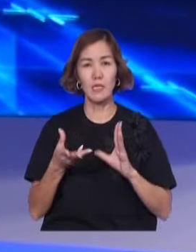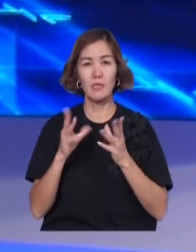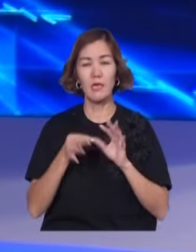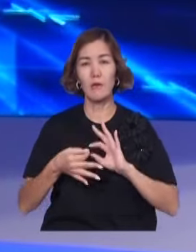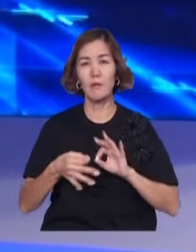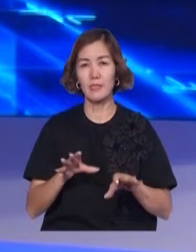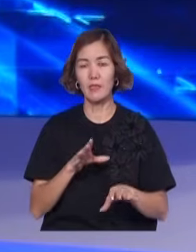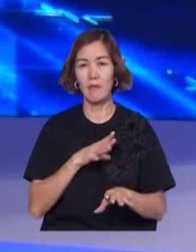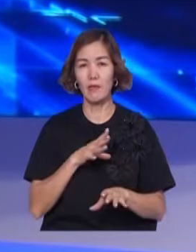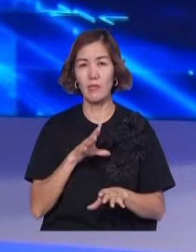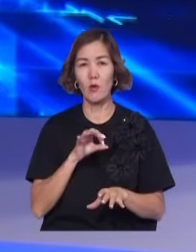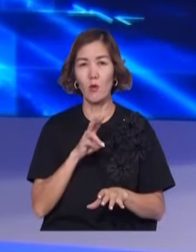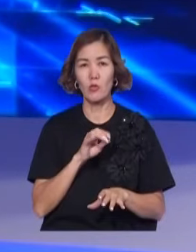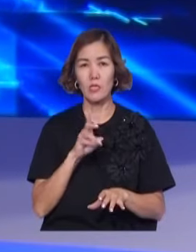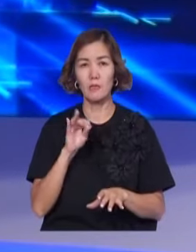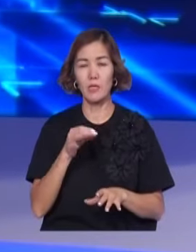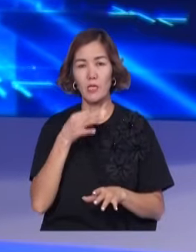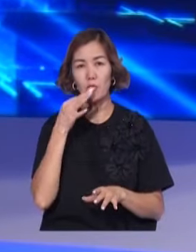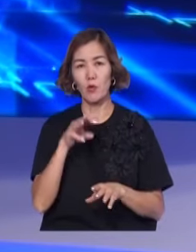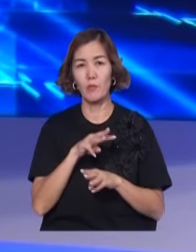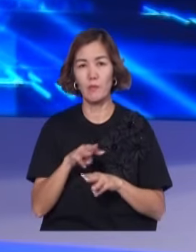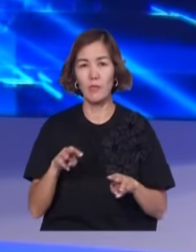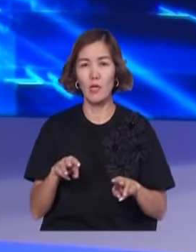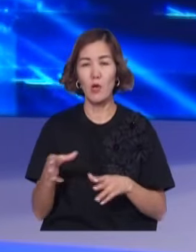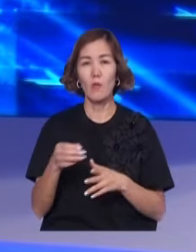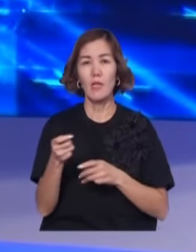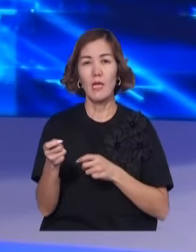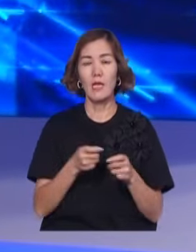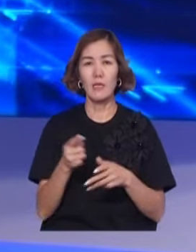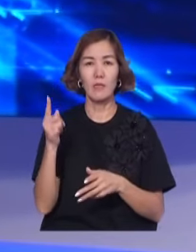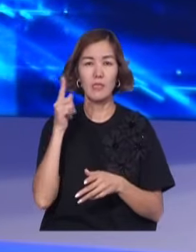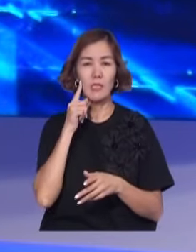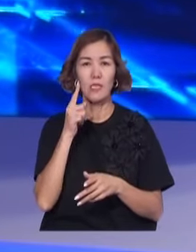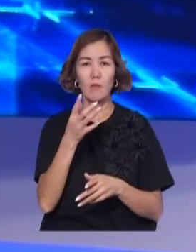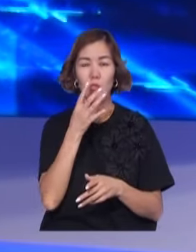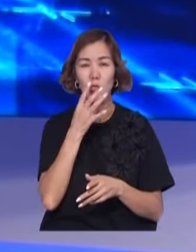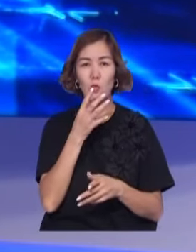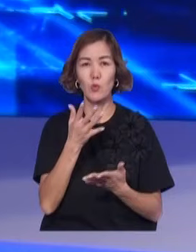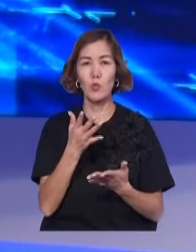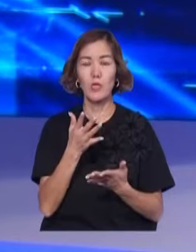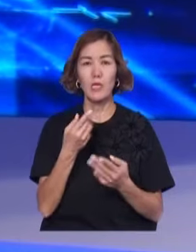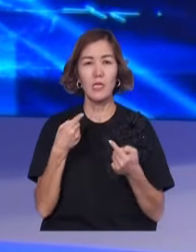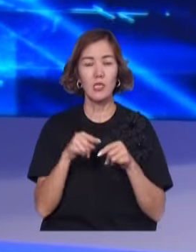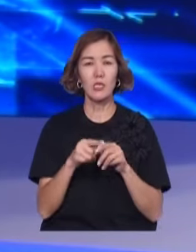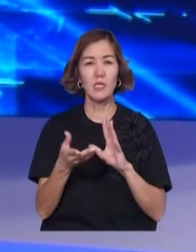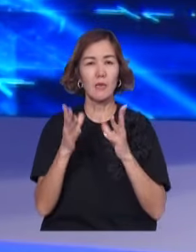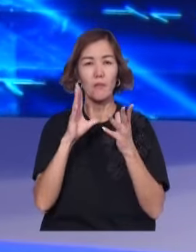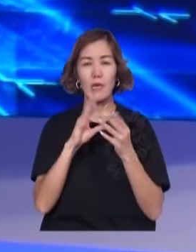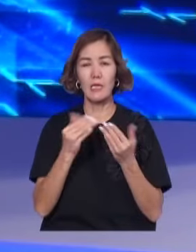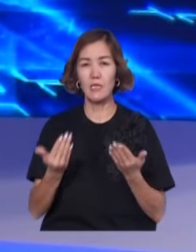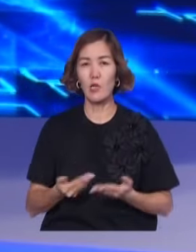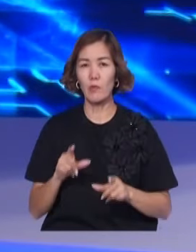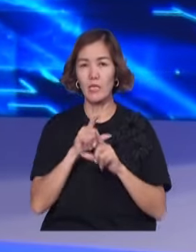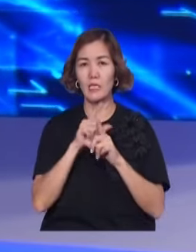бір пысықтап алды. Олжас Бектенов жауапты министрлермен бірқатар облыс әкімін тыңдап, жылу көздерін инженерлік желілерді,